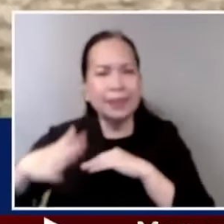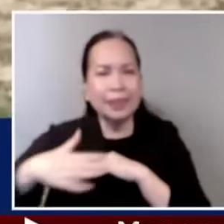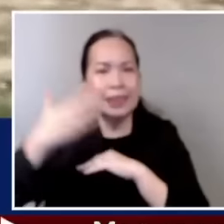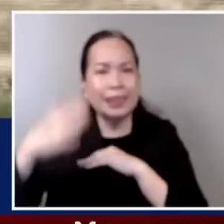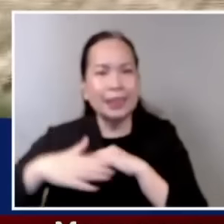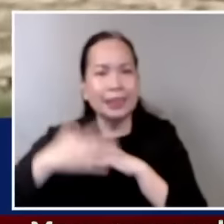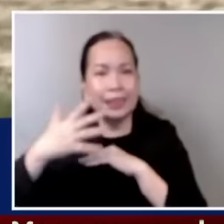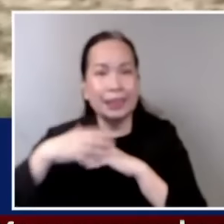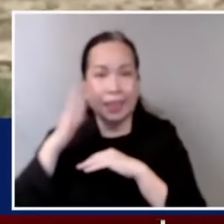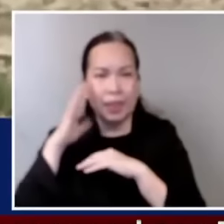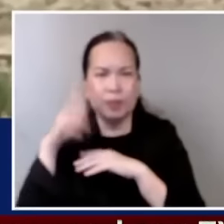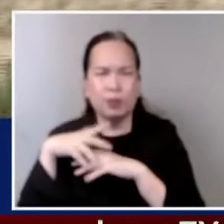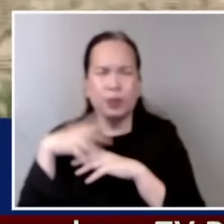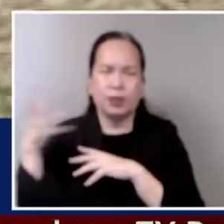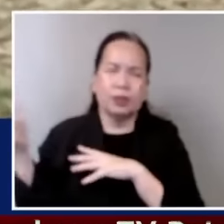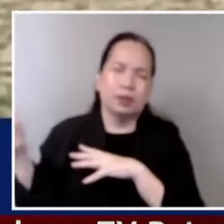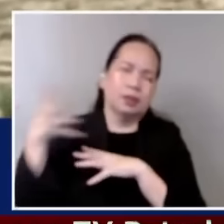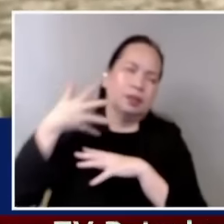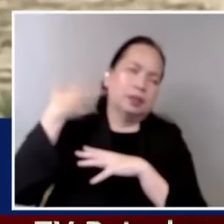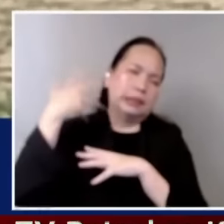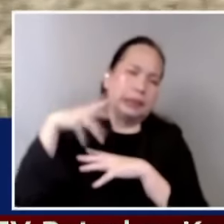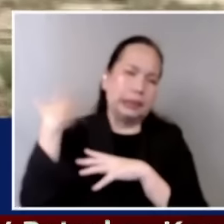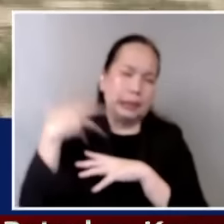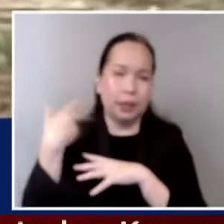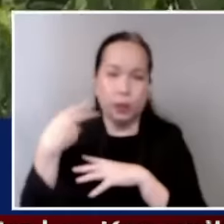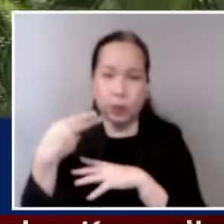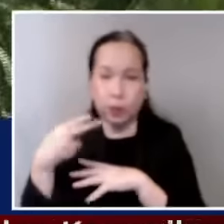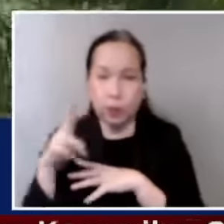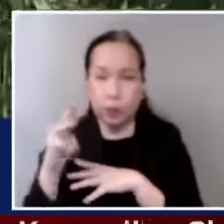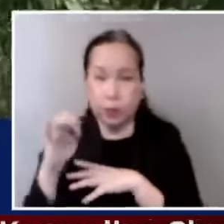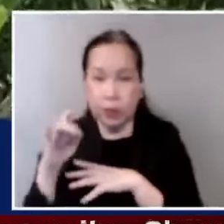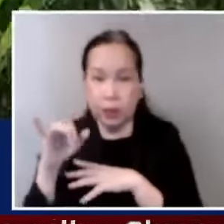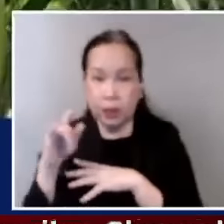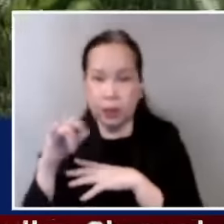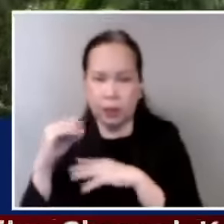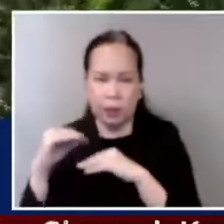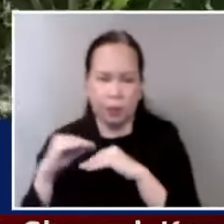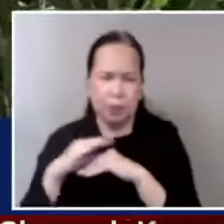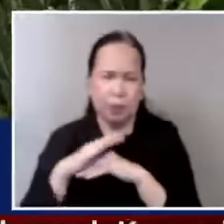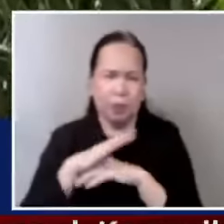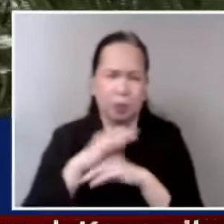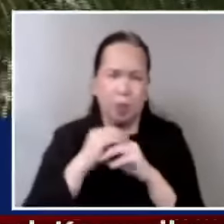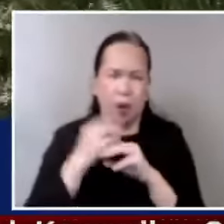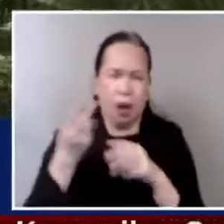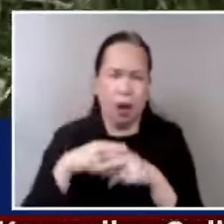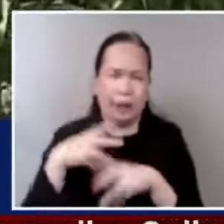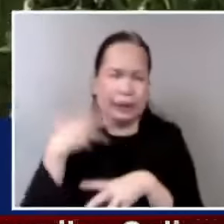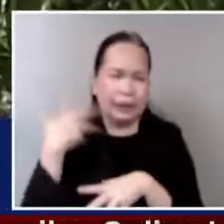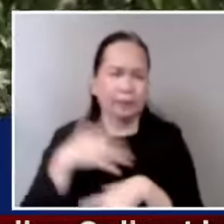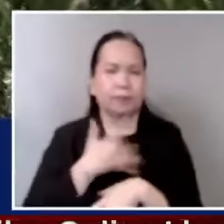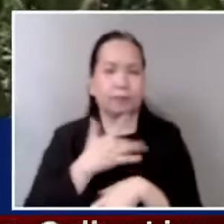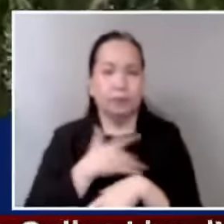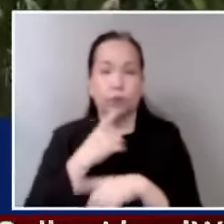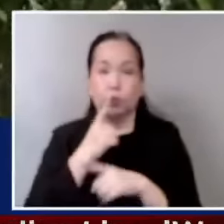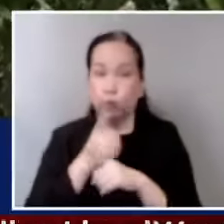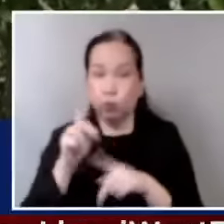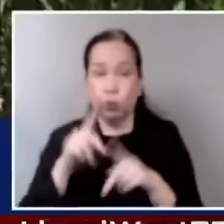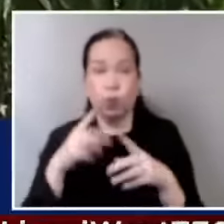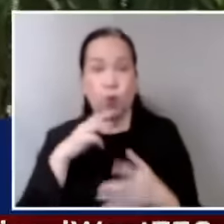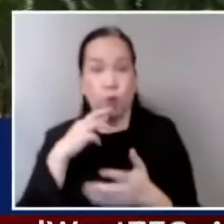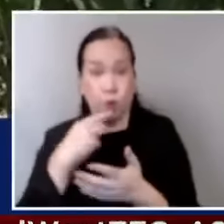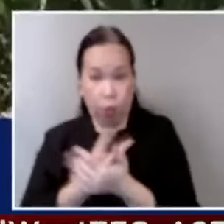ang halumigmig o relative humidity na nakaaapekto sa heat index. Bagamat sanay na ang mga tao rito sa